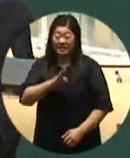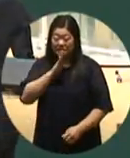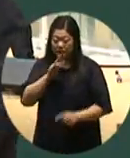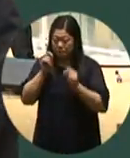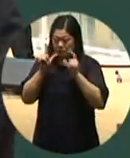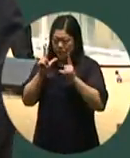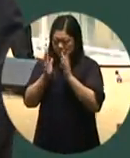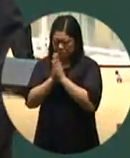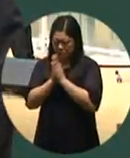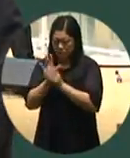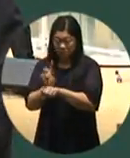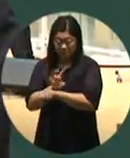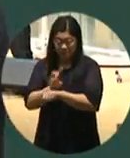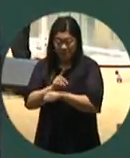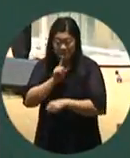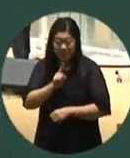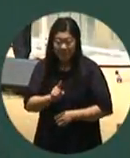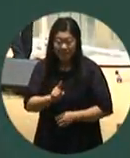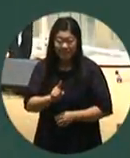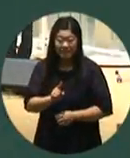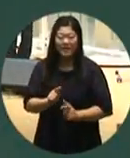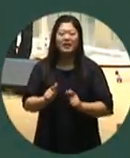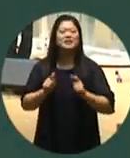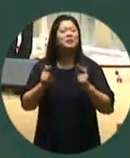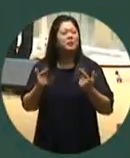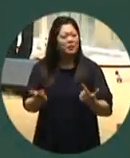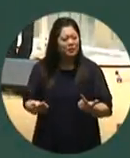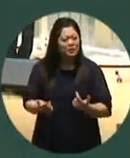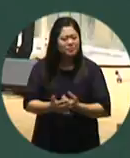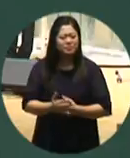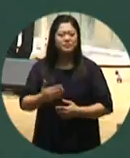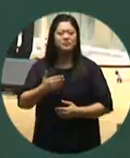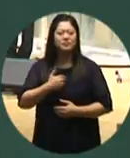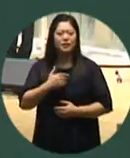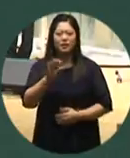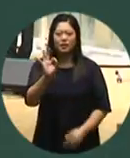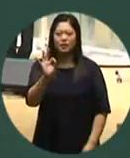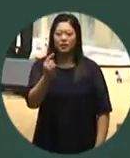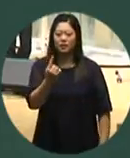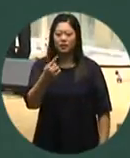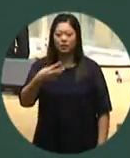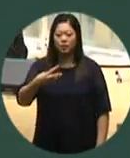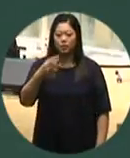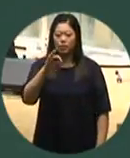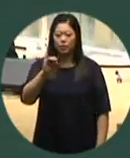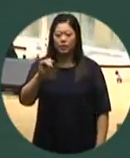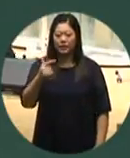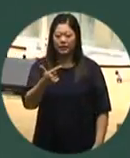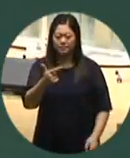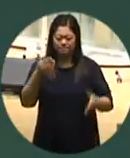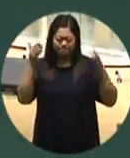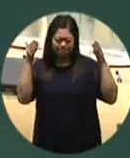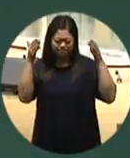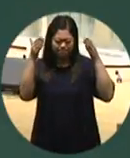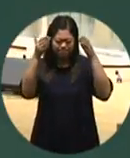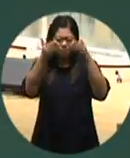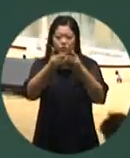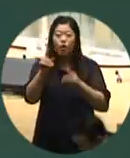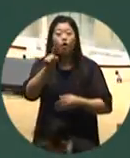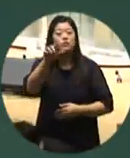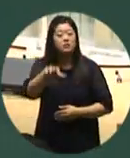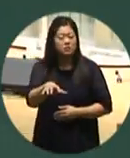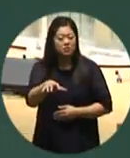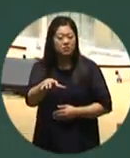not. 내가 어디에 올인할 것이냐입니다. What it means is, to what am I going to give my all